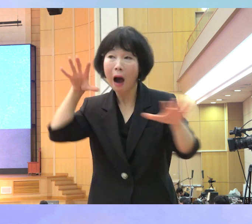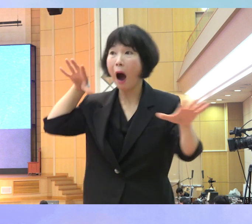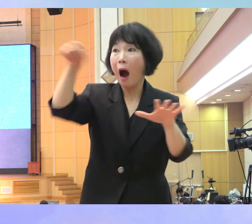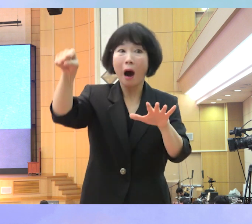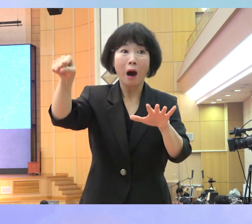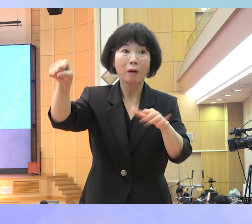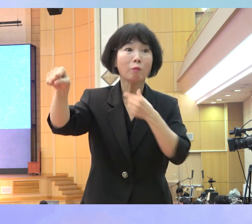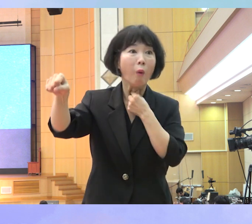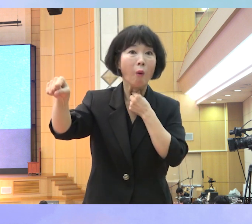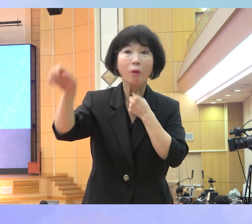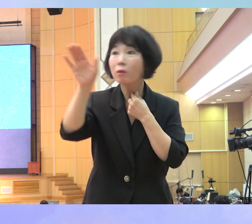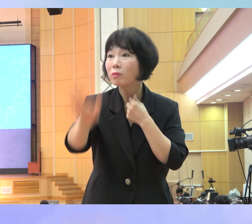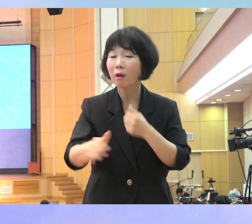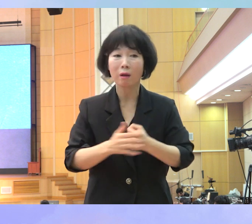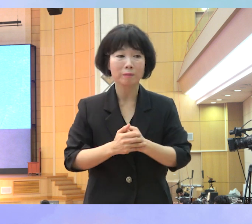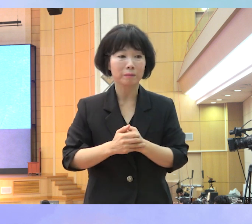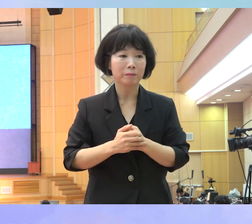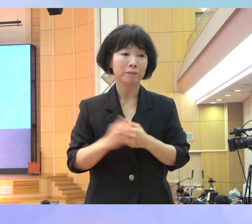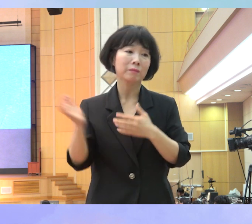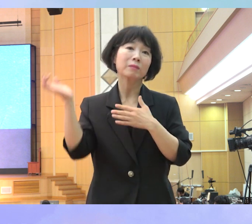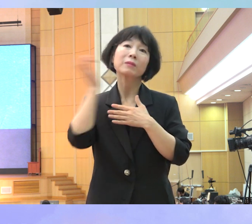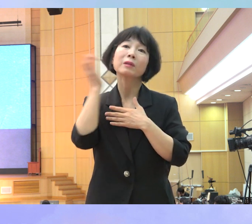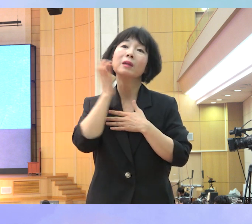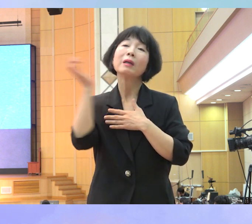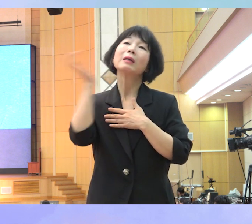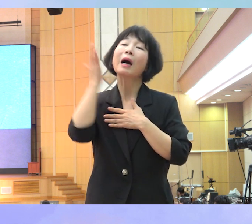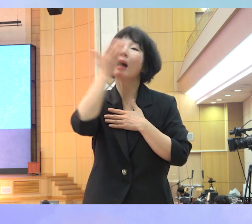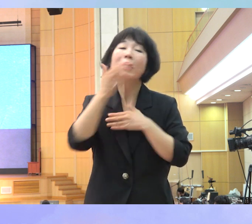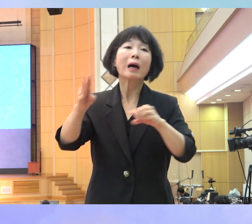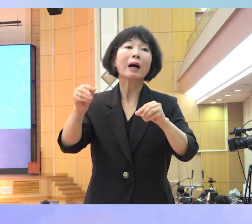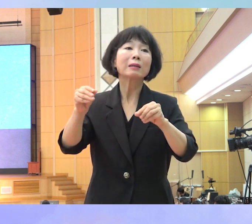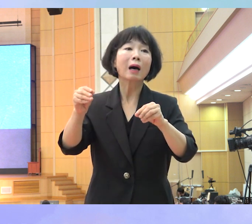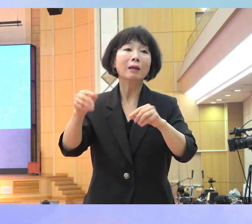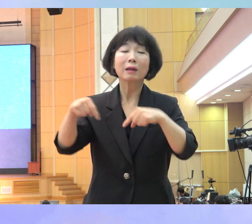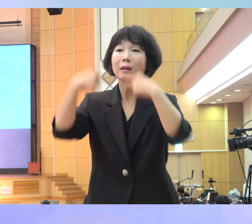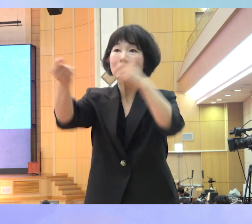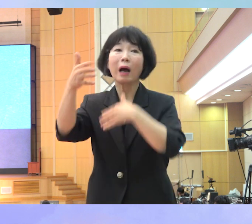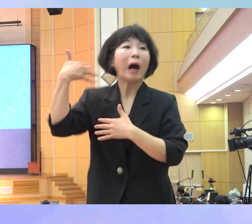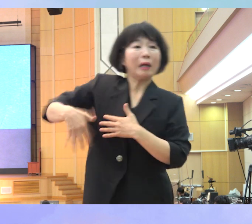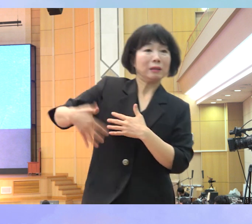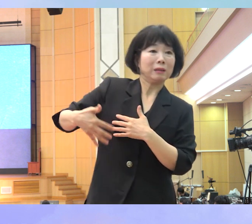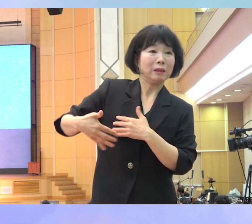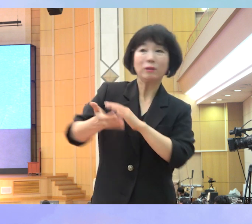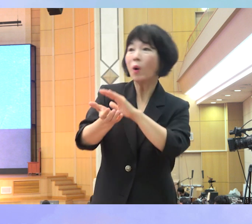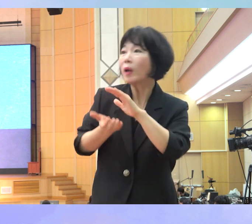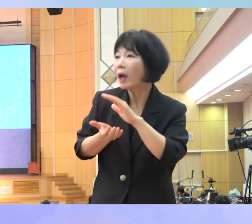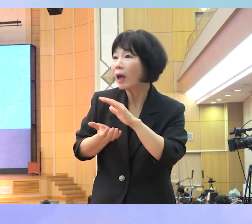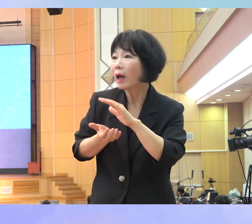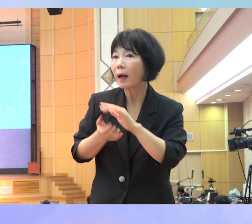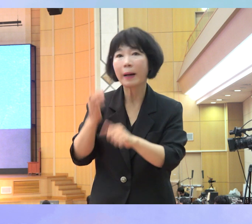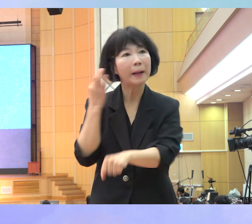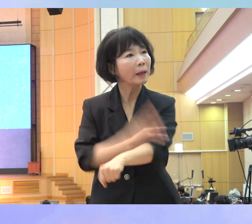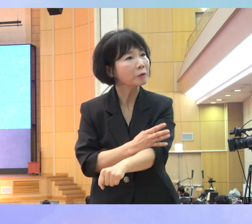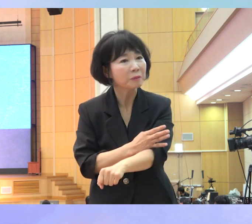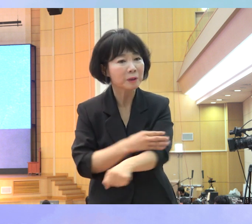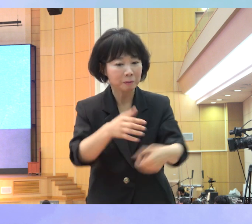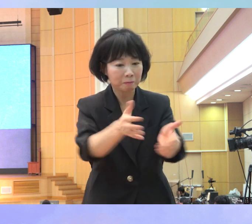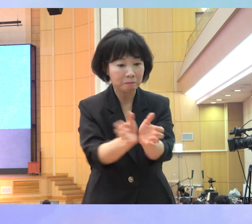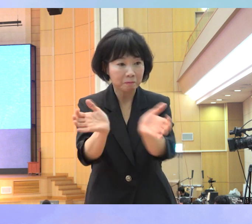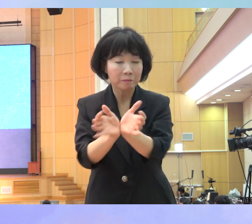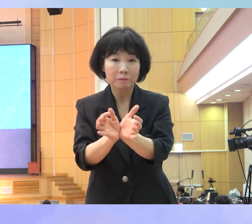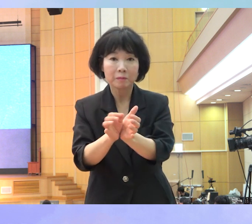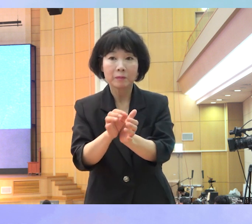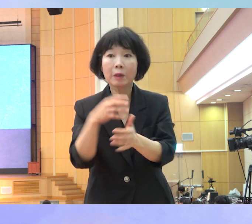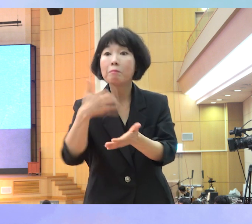어떻게 생겼는가, 또 그 사람들은 어떤 사람들인가 하면서 여러분들 아시다시피 민수기 13장에 12명의 정탐꾼을